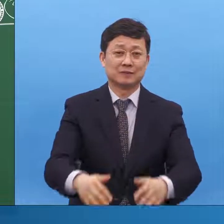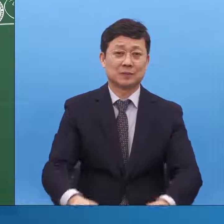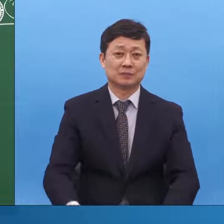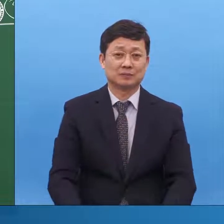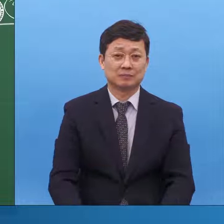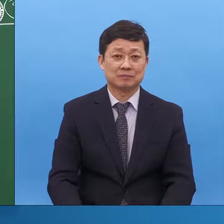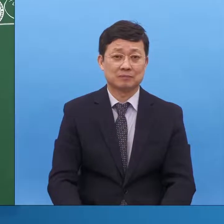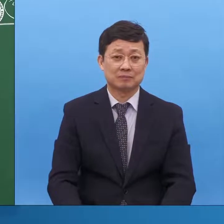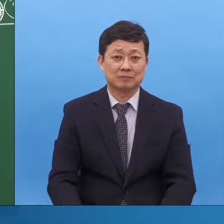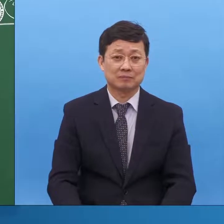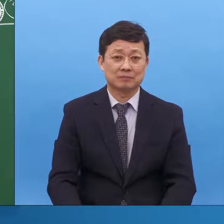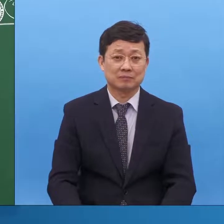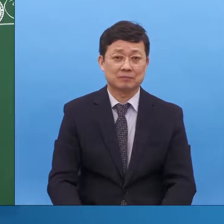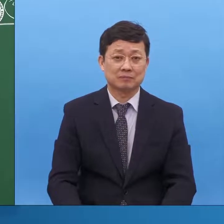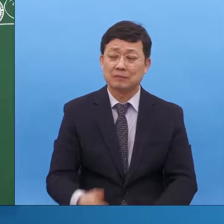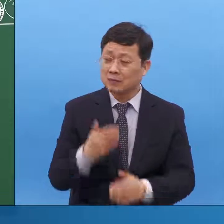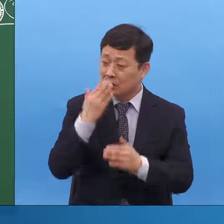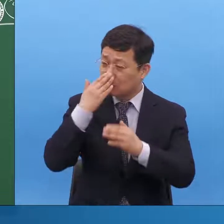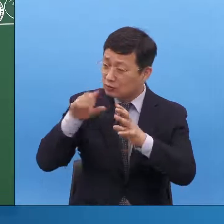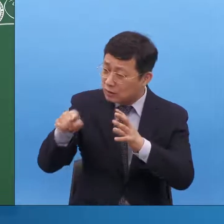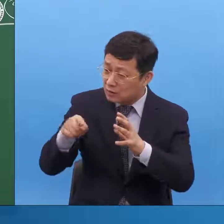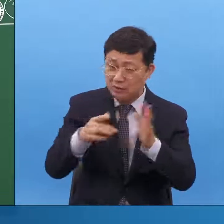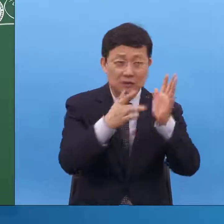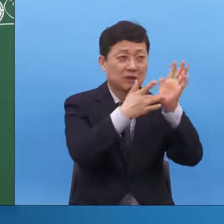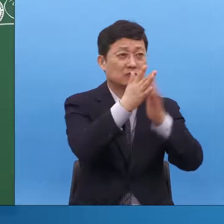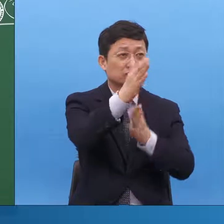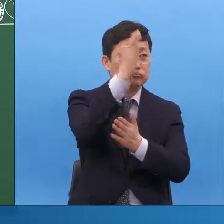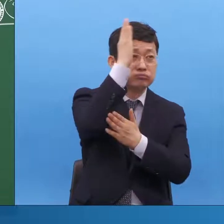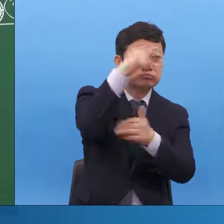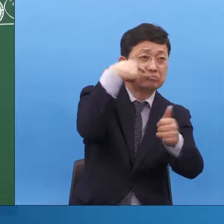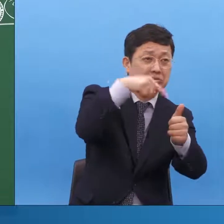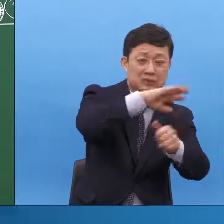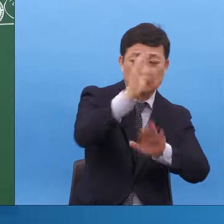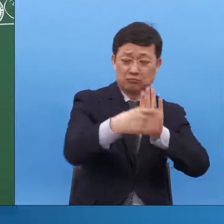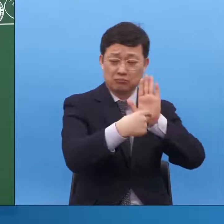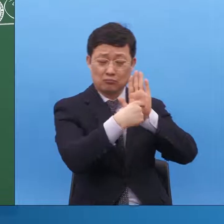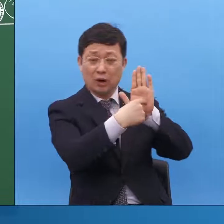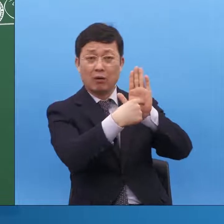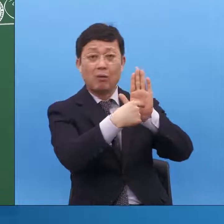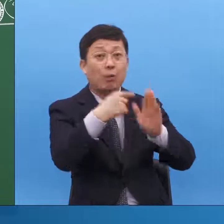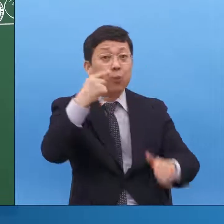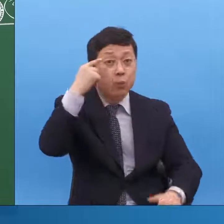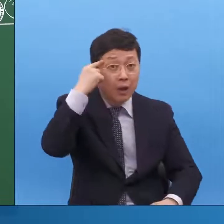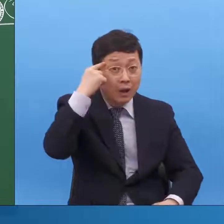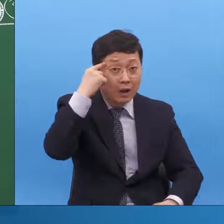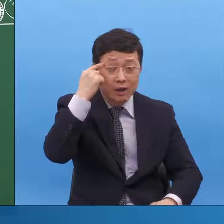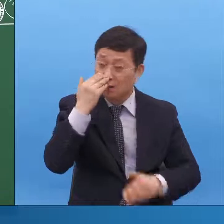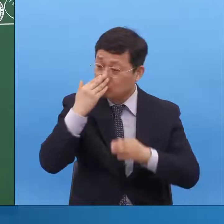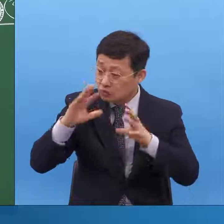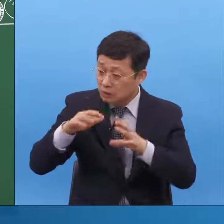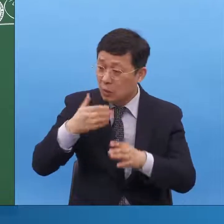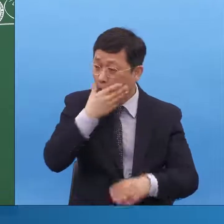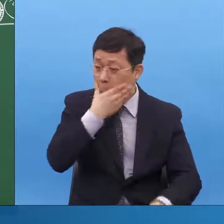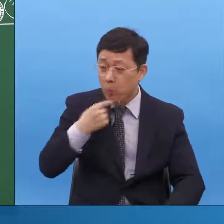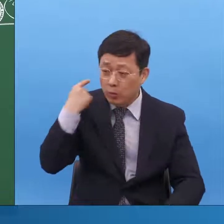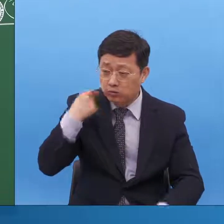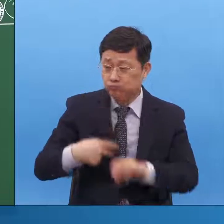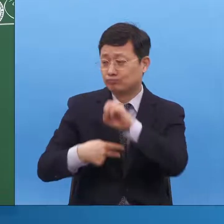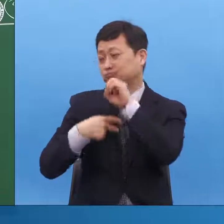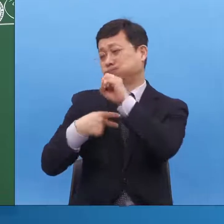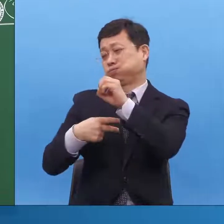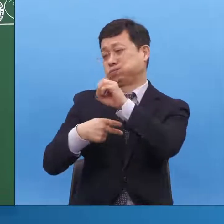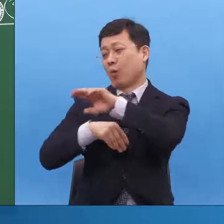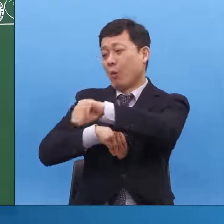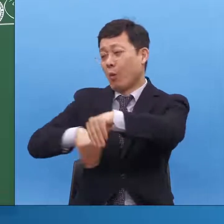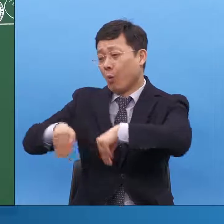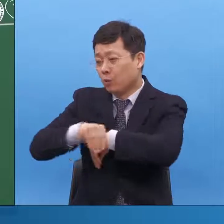예수님의 가르침을 거부한 이유가 뭔가 하니까 유대인들은 복음이 아니고 종교입니다. And the reason why the Jewish people